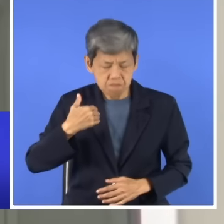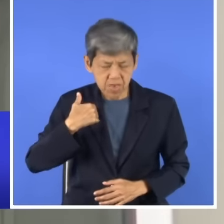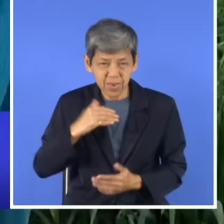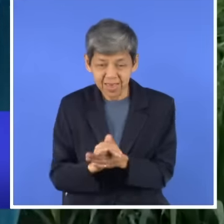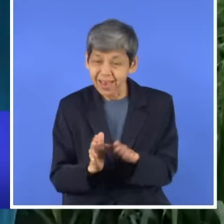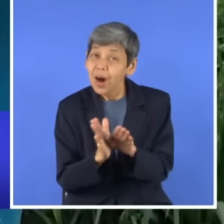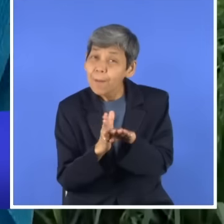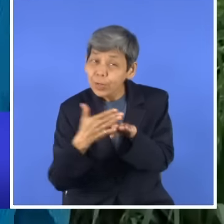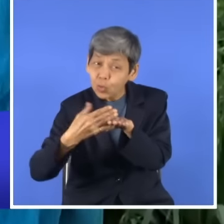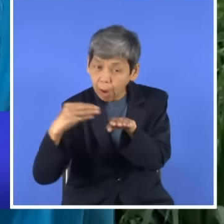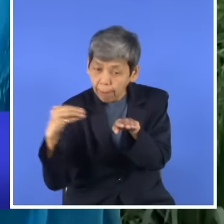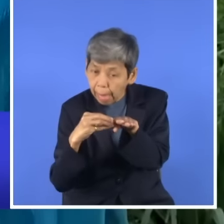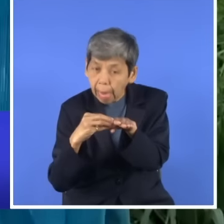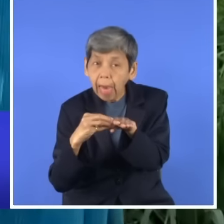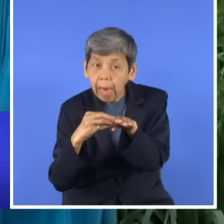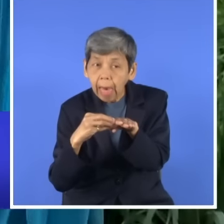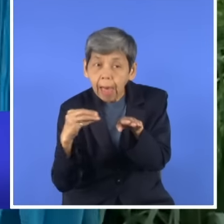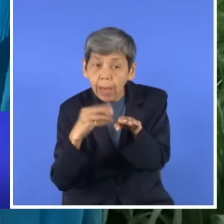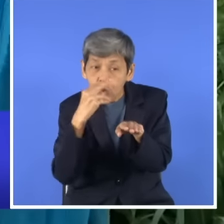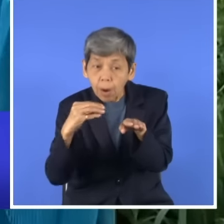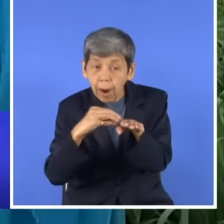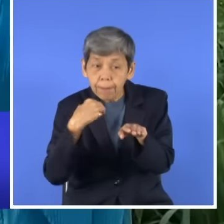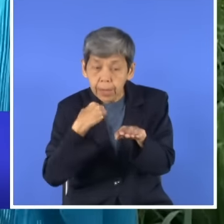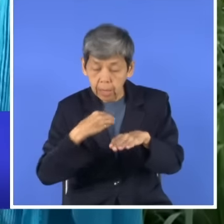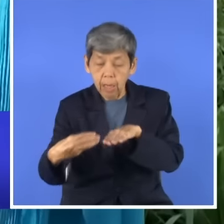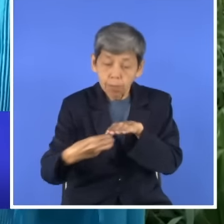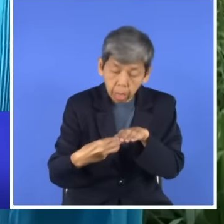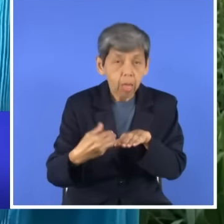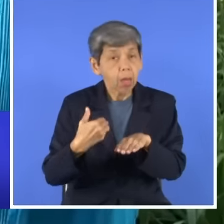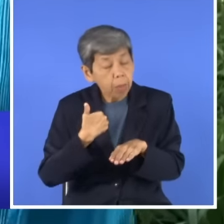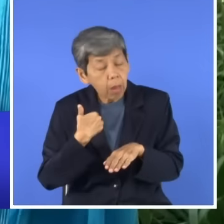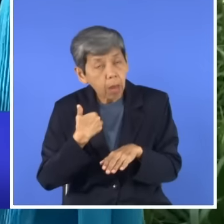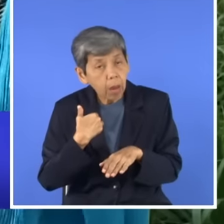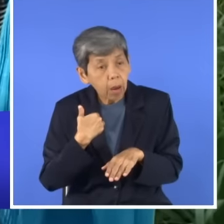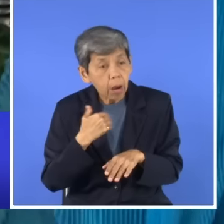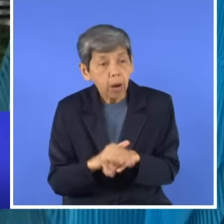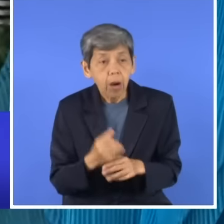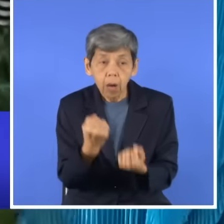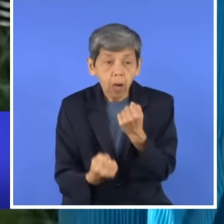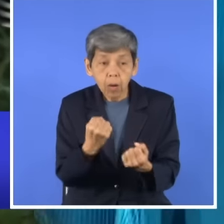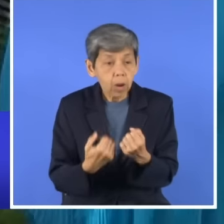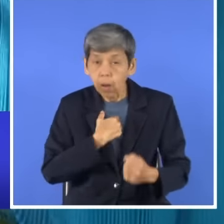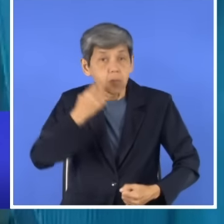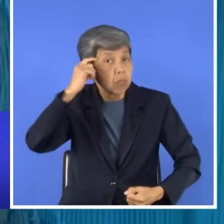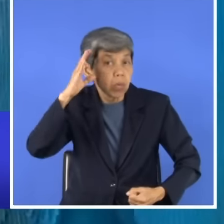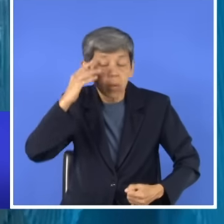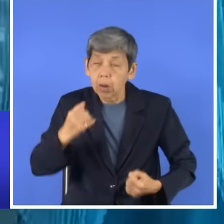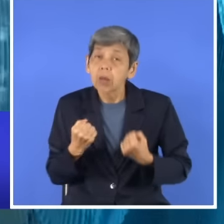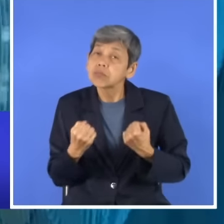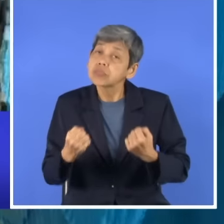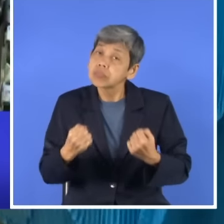ตูรถอ่ะมีรอยเหมือนรอยกระสุนเนี่ยเนี่ยค่ะถูกที่รถของเขาซึ่งเขาไม่รู้ทิศรู้ทางห